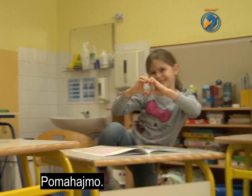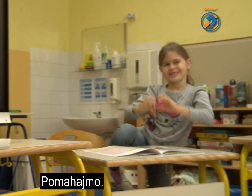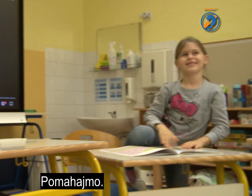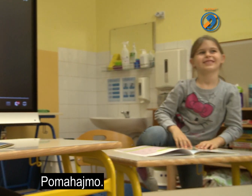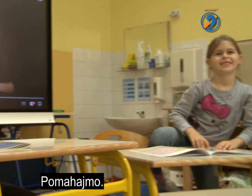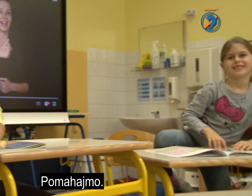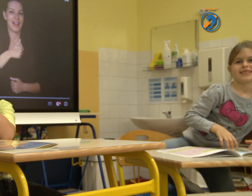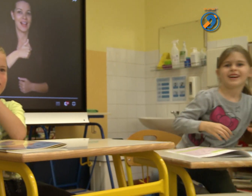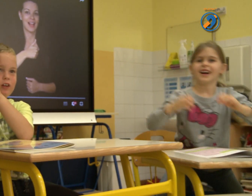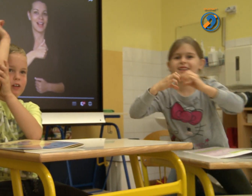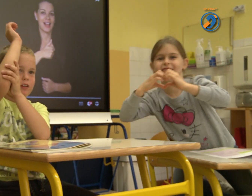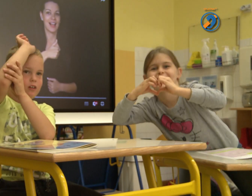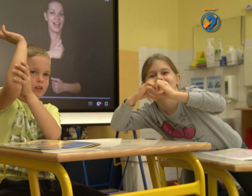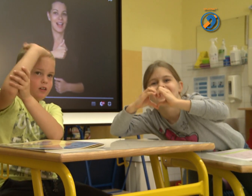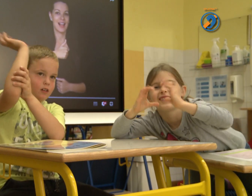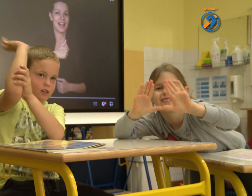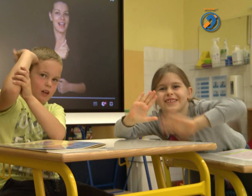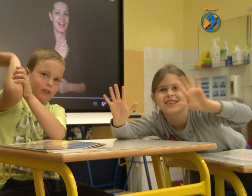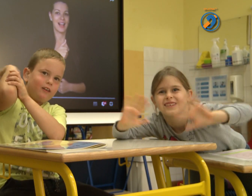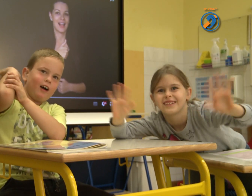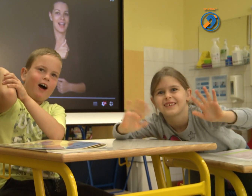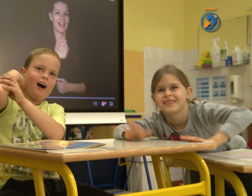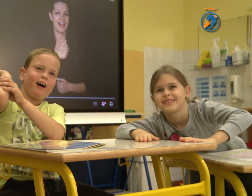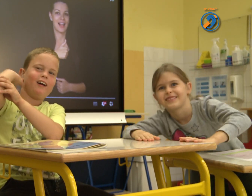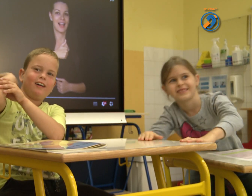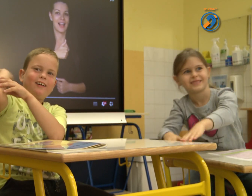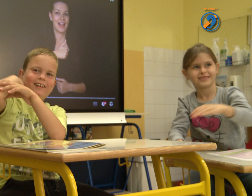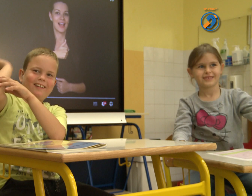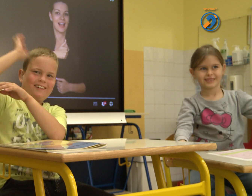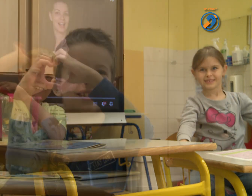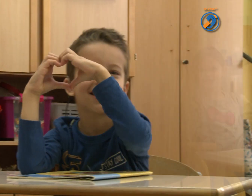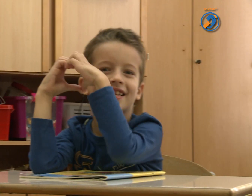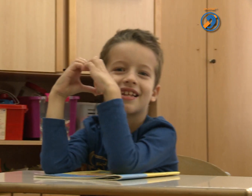Bye, bye, bye. Se vidimo. O, srček.